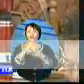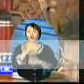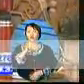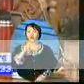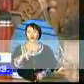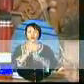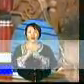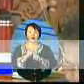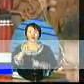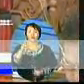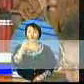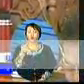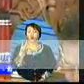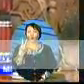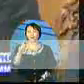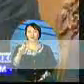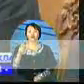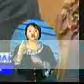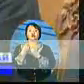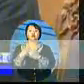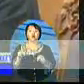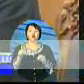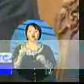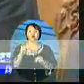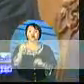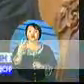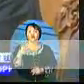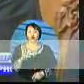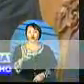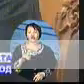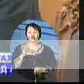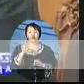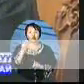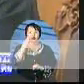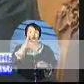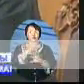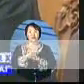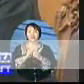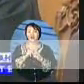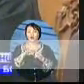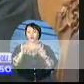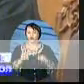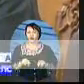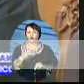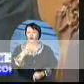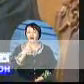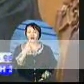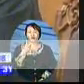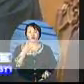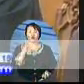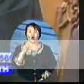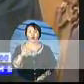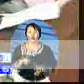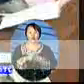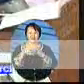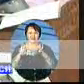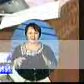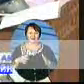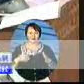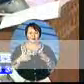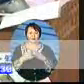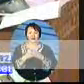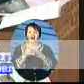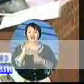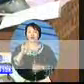тогтоолын дагуу эрчим хүчний үнийг чөлөөлөх чиглэлээр мөн л тодорхой зохицуулт хийхээр болоод байна. Тухайлбал 2014 он хүртэлх хугацаанд аж